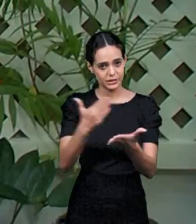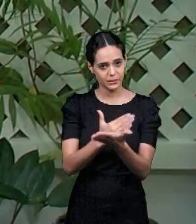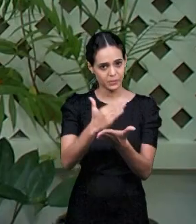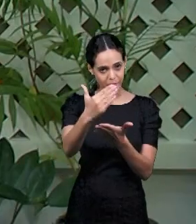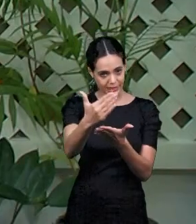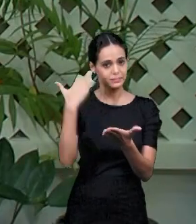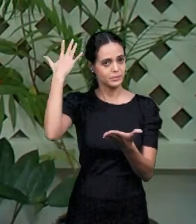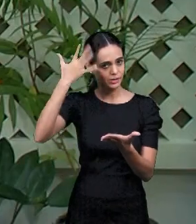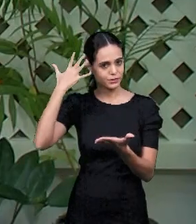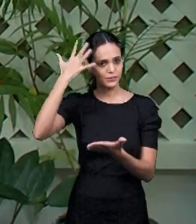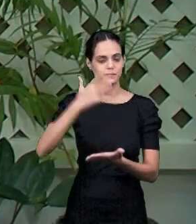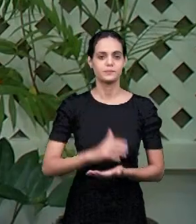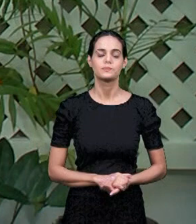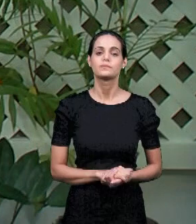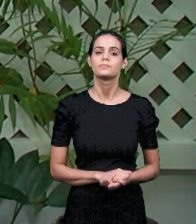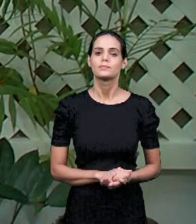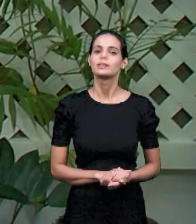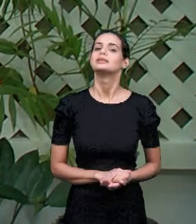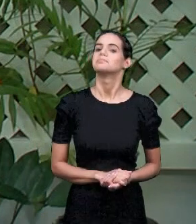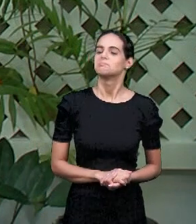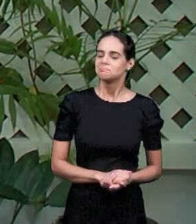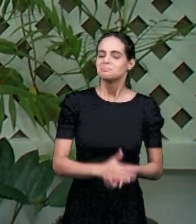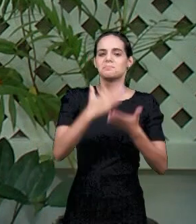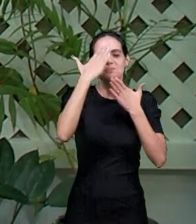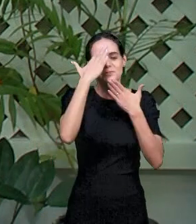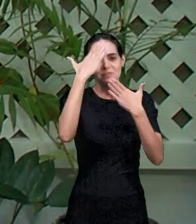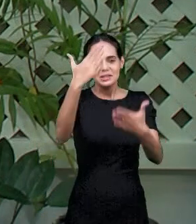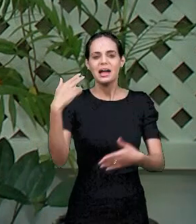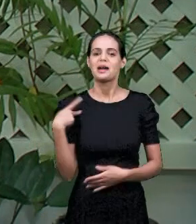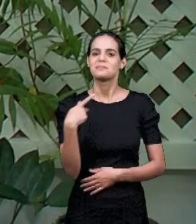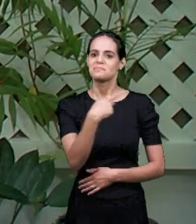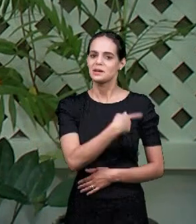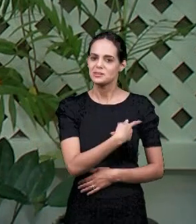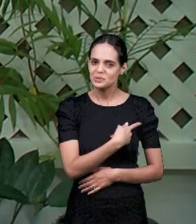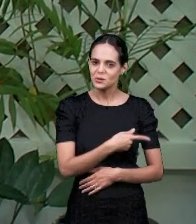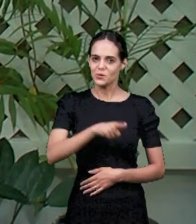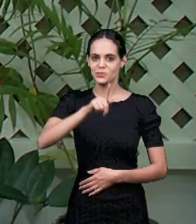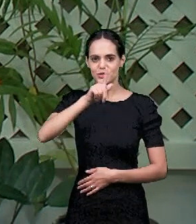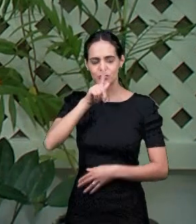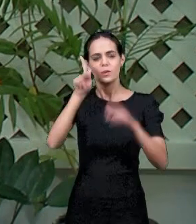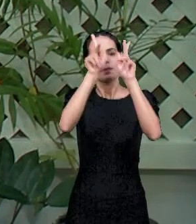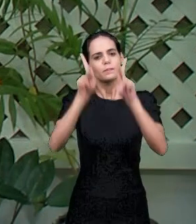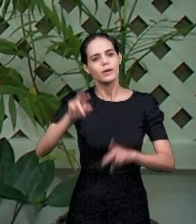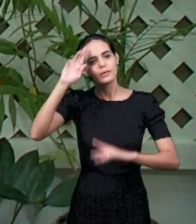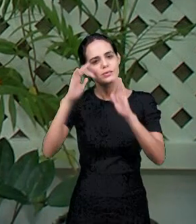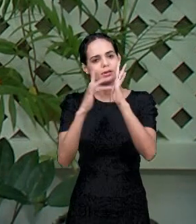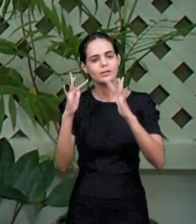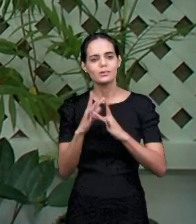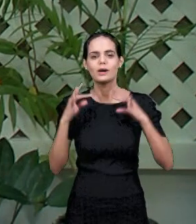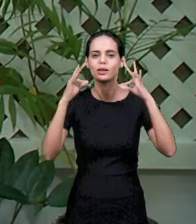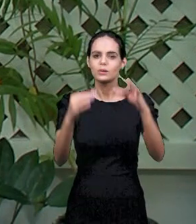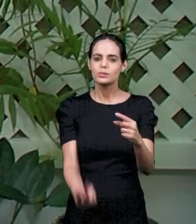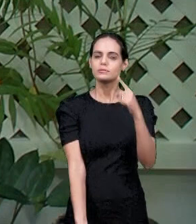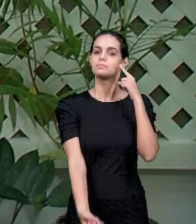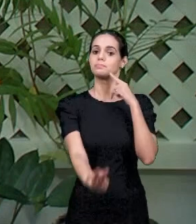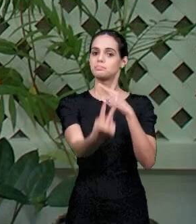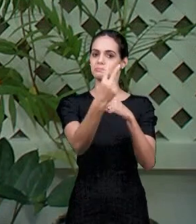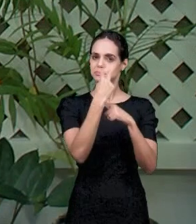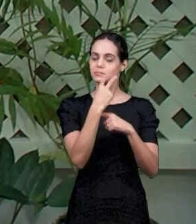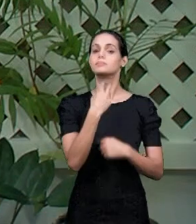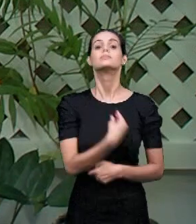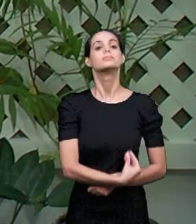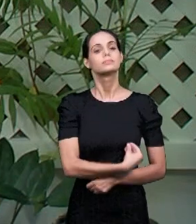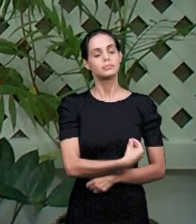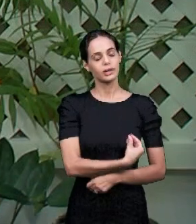Jodechi. Très bien, merci beaucoup, pasteur Gilles. La paix du Seigneur Jésus à tous nos frères et sœurs qui nous regardent,